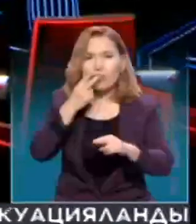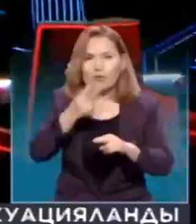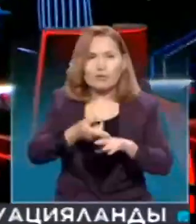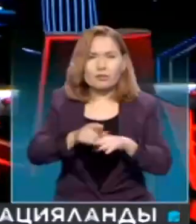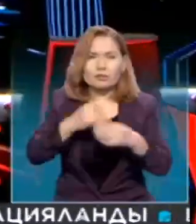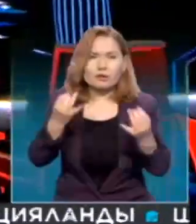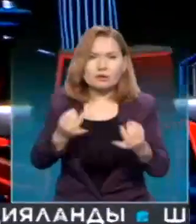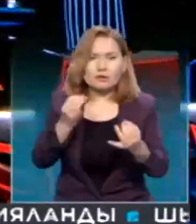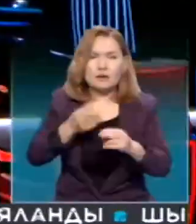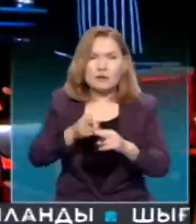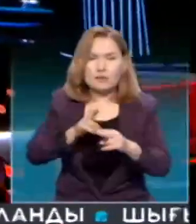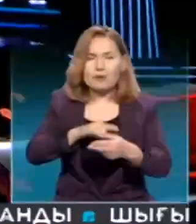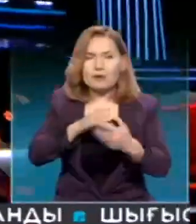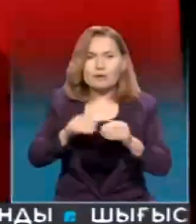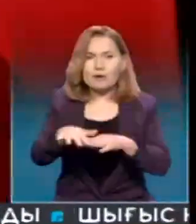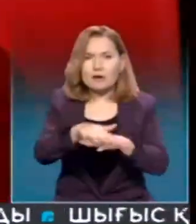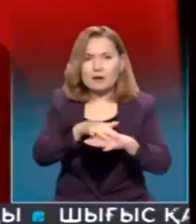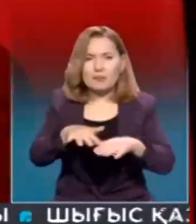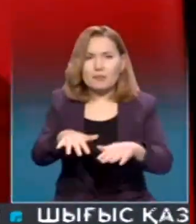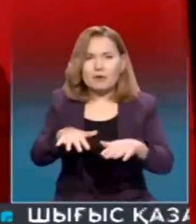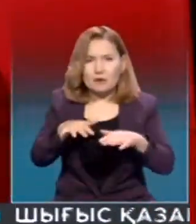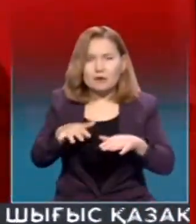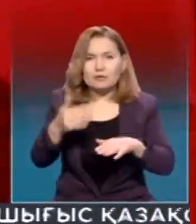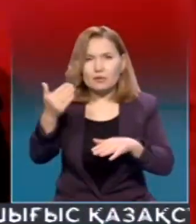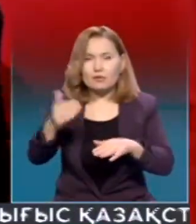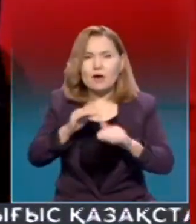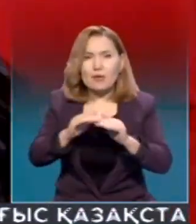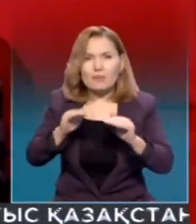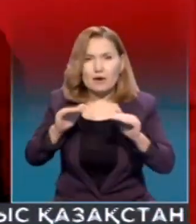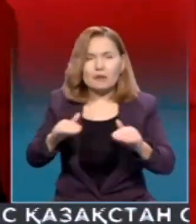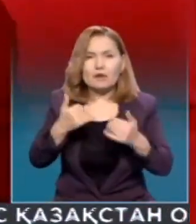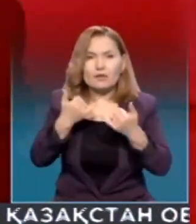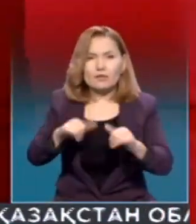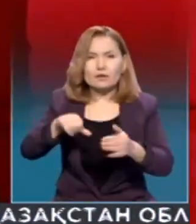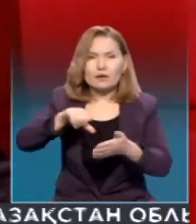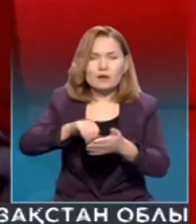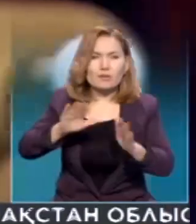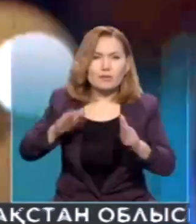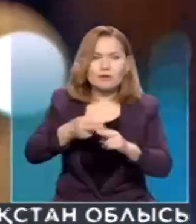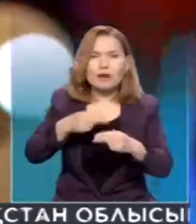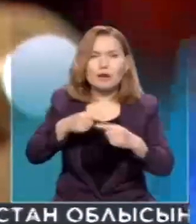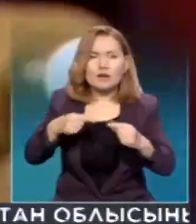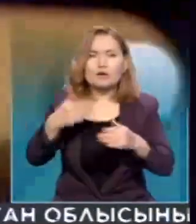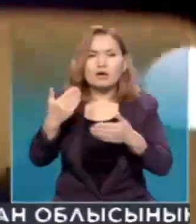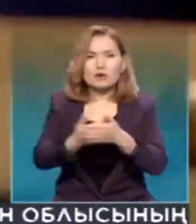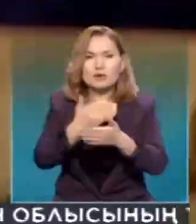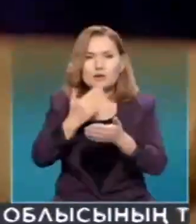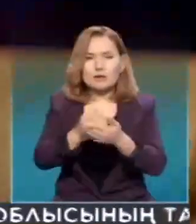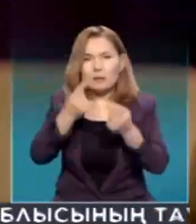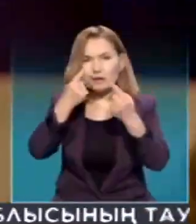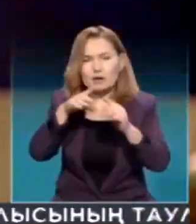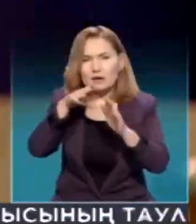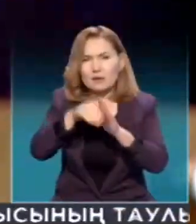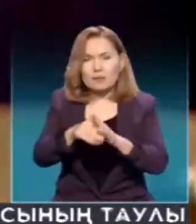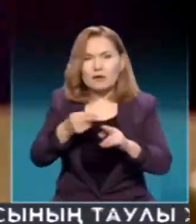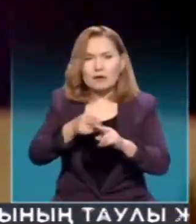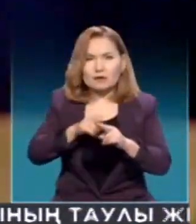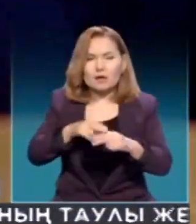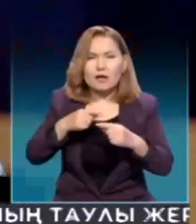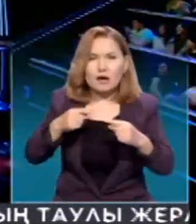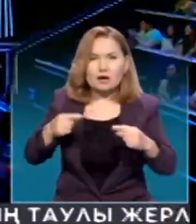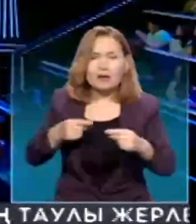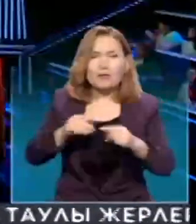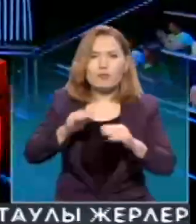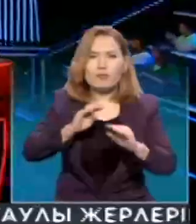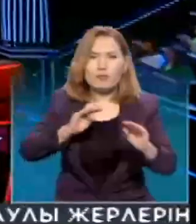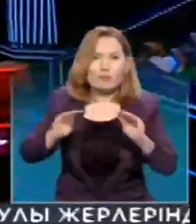Ұйымдастырушылар биылғы маусымда көзі қарақты көрерменнің өзін таңдай қақтырамыз деп отыр. Ол үшін жобаға түрлі жаңалықтар енгізген, тың технологиялар қолданып, тіпті үйреншікті